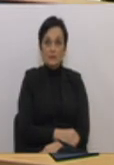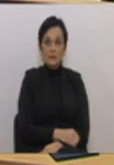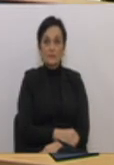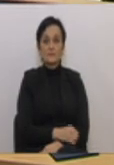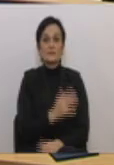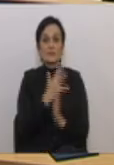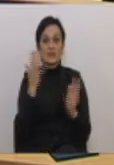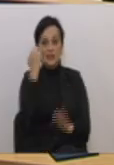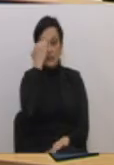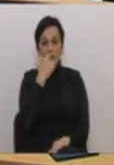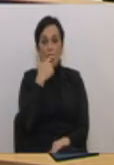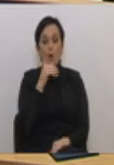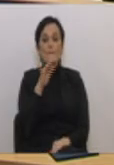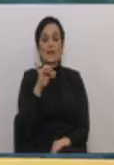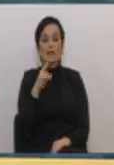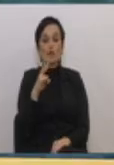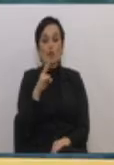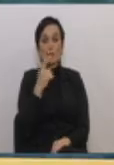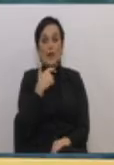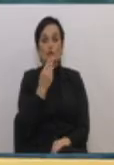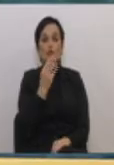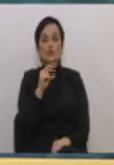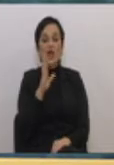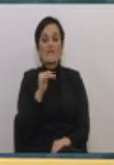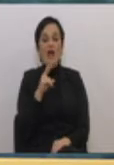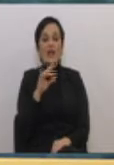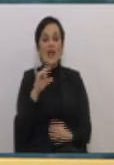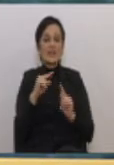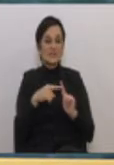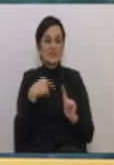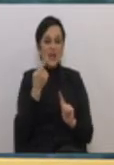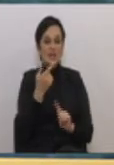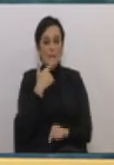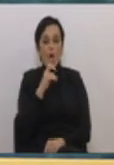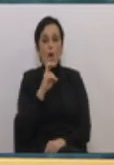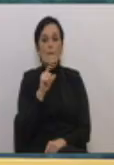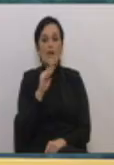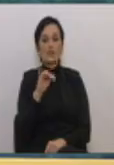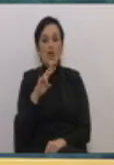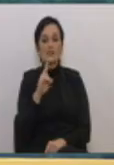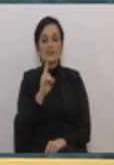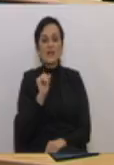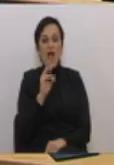დიდი მადლობა ბატონ ფინონ ბატონი შალვა კერესელძე შემდეგ ბატონი დეჟან წაკაძე